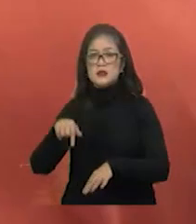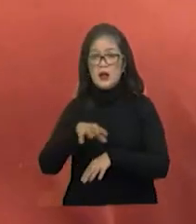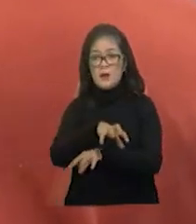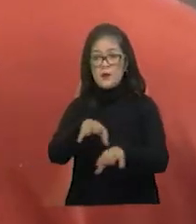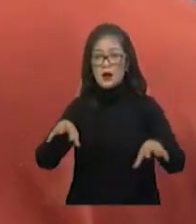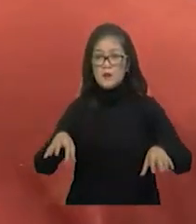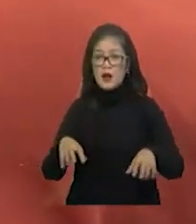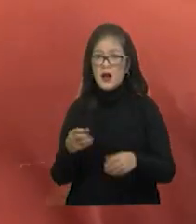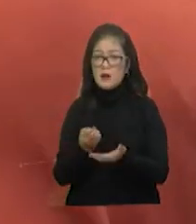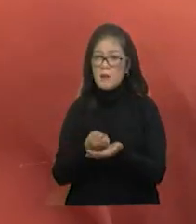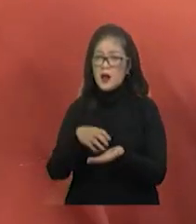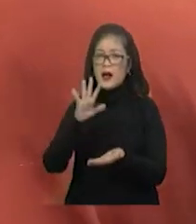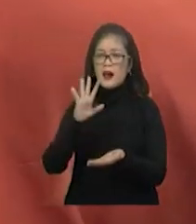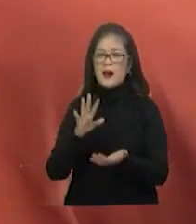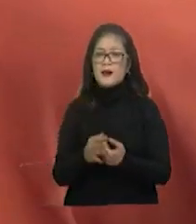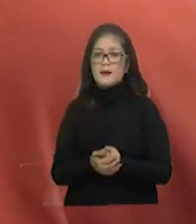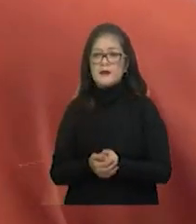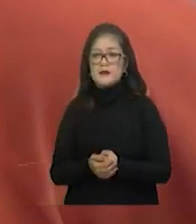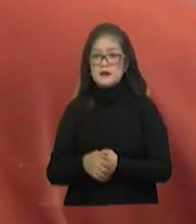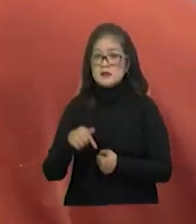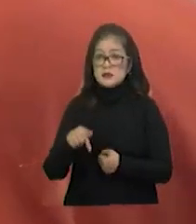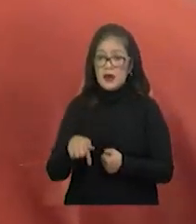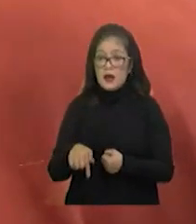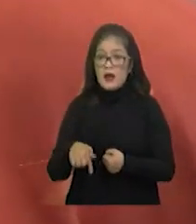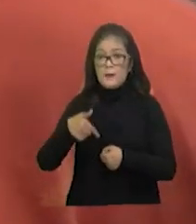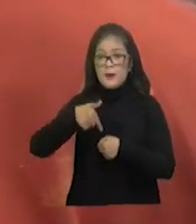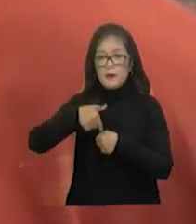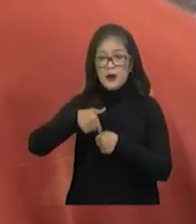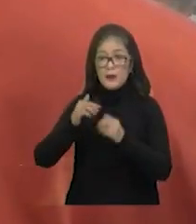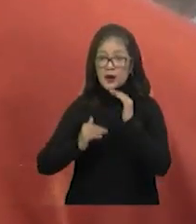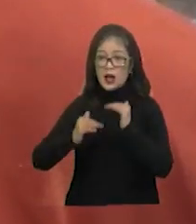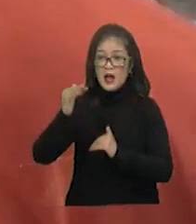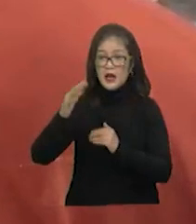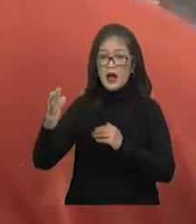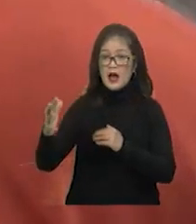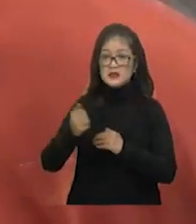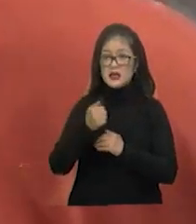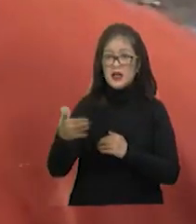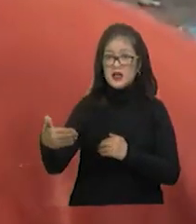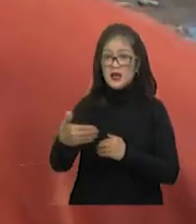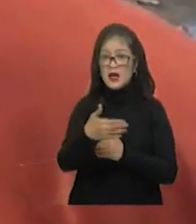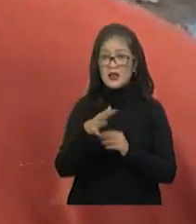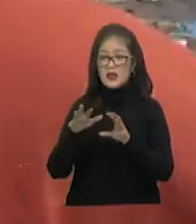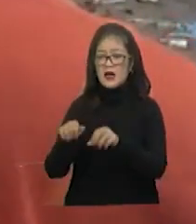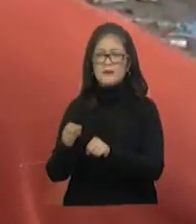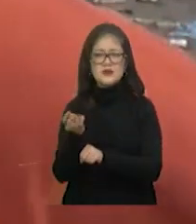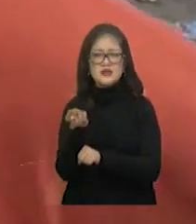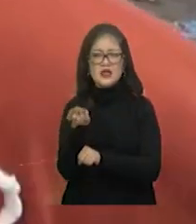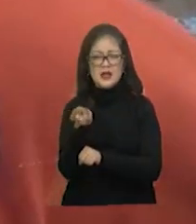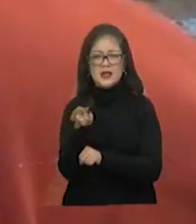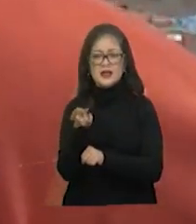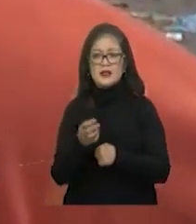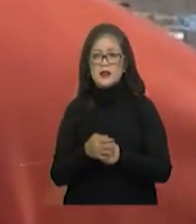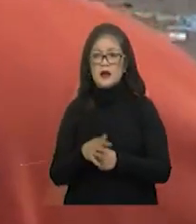Kerjanya bensin solar. Hasilnya kasih berapa, Mas? Ya habis makan solar dan bensin, Mas. Ini tidak melaut